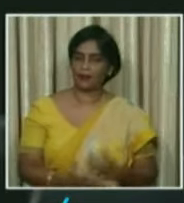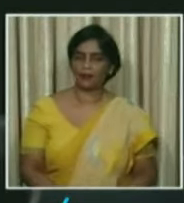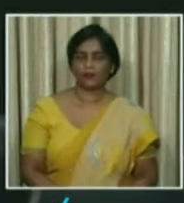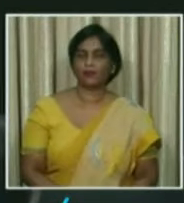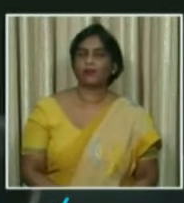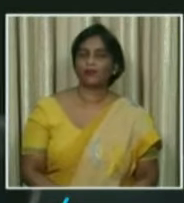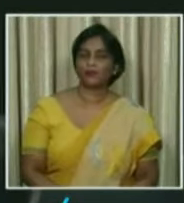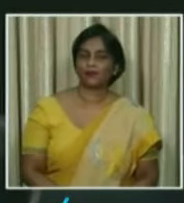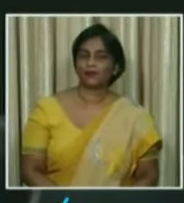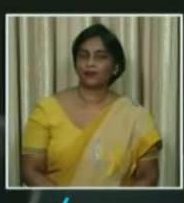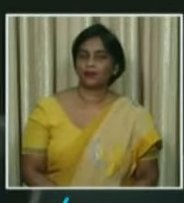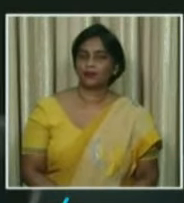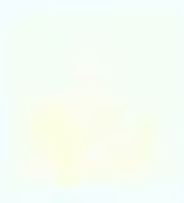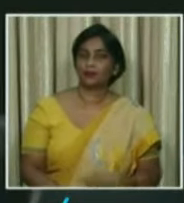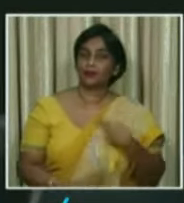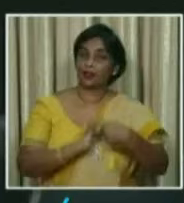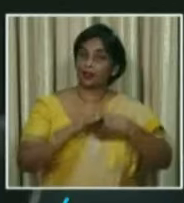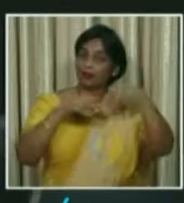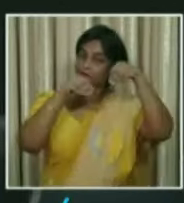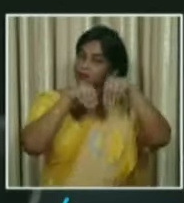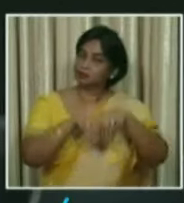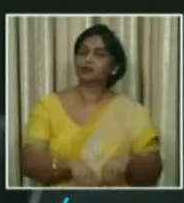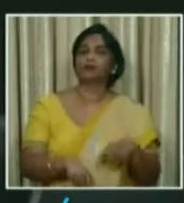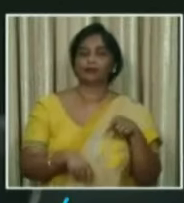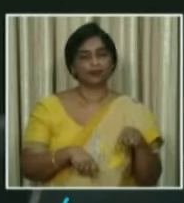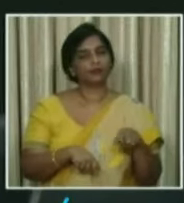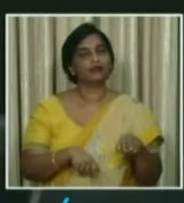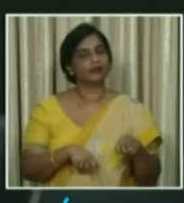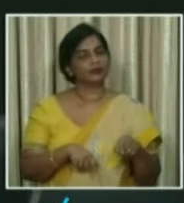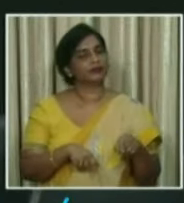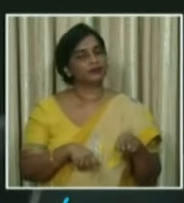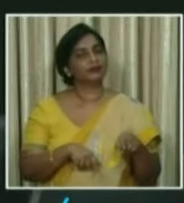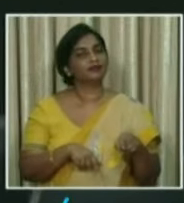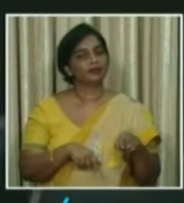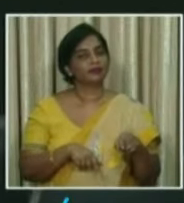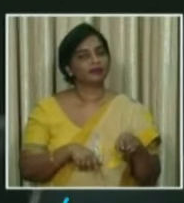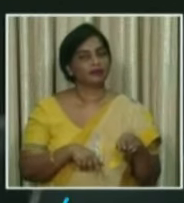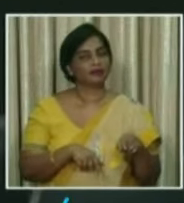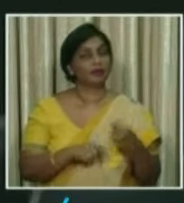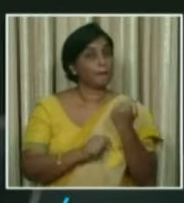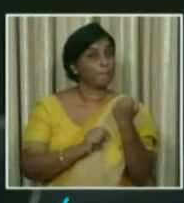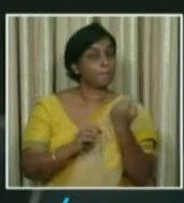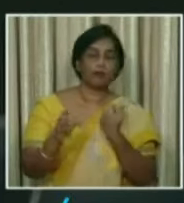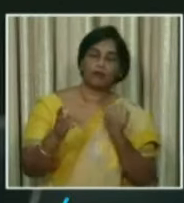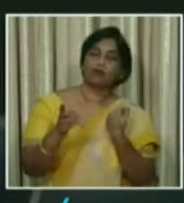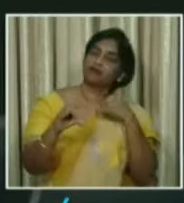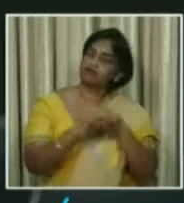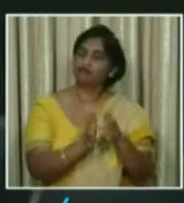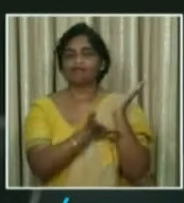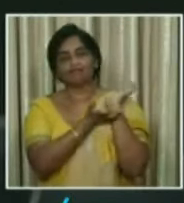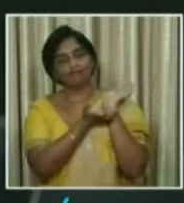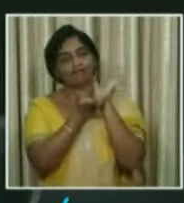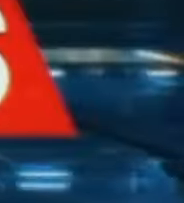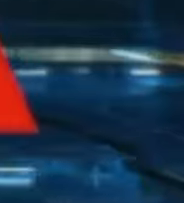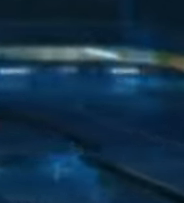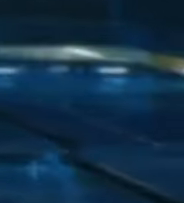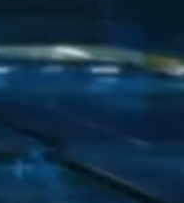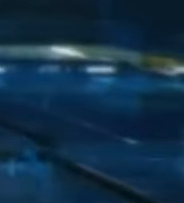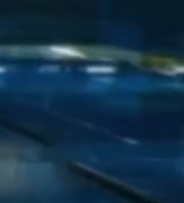මේ ගිලෙන්ඩ යන ශ්‍රී ලංකාව ගිලෙන්ඩ යන ශ්‍රී ලංකාව වලයට බැහැලා කර ගහලා අරගෙන යනවා. බොහොම ස්තුතියි.